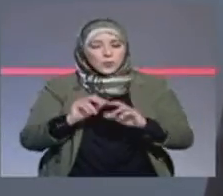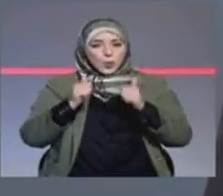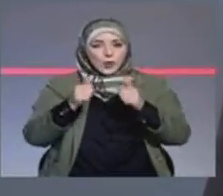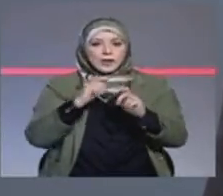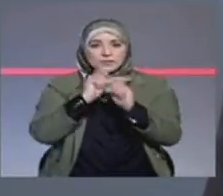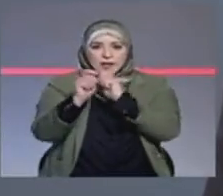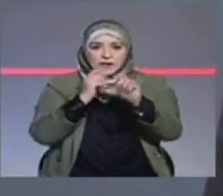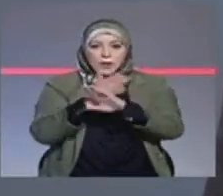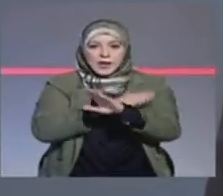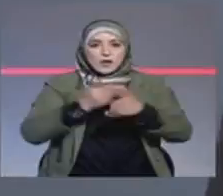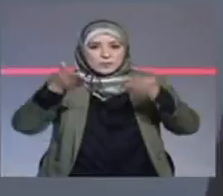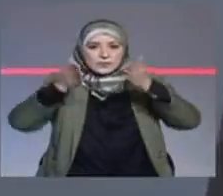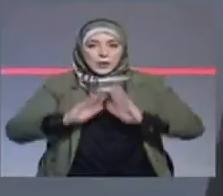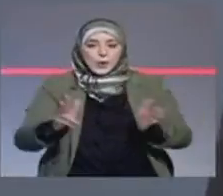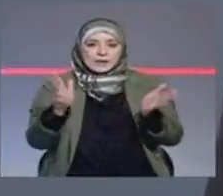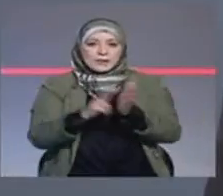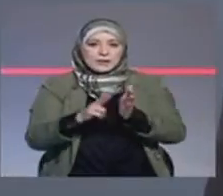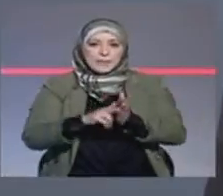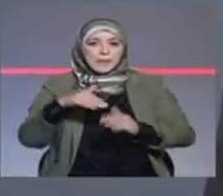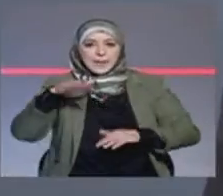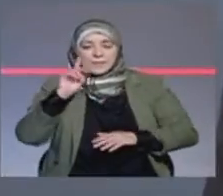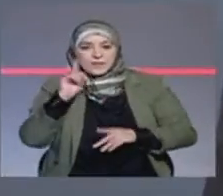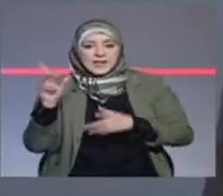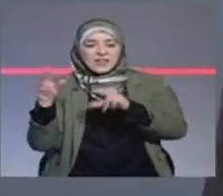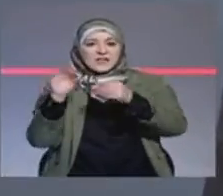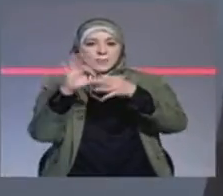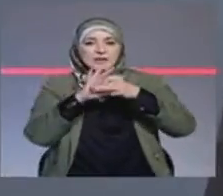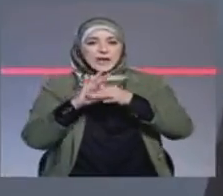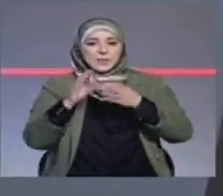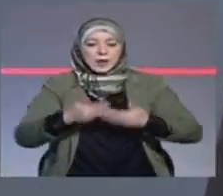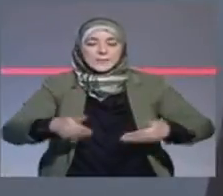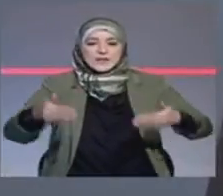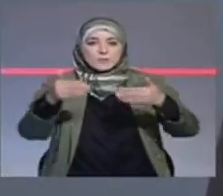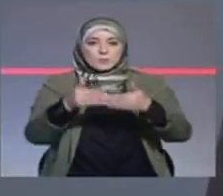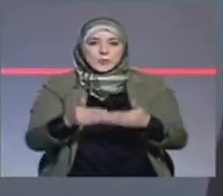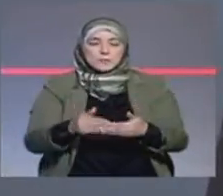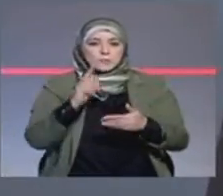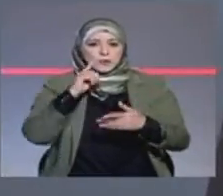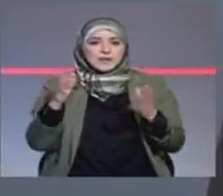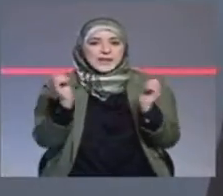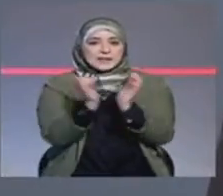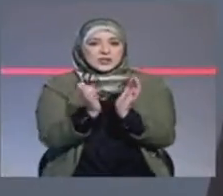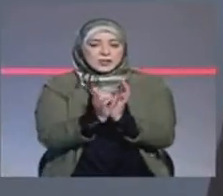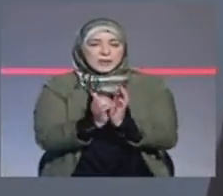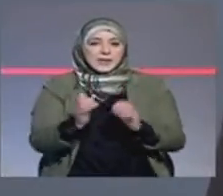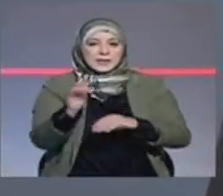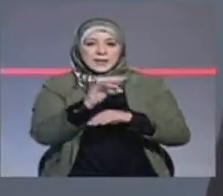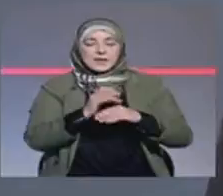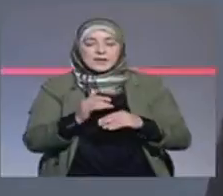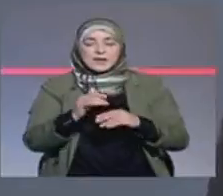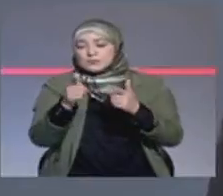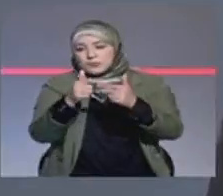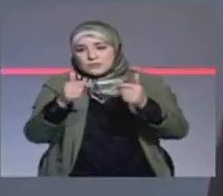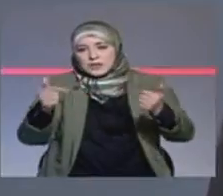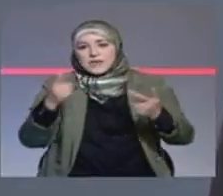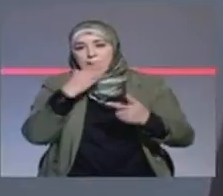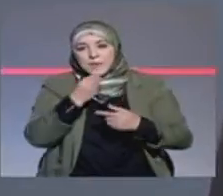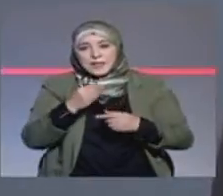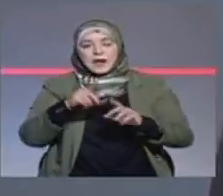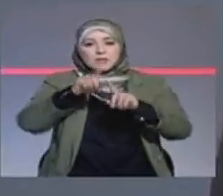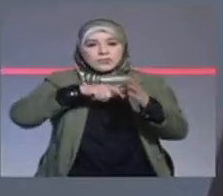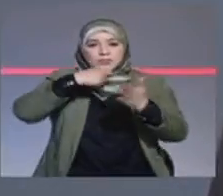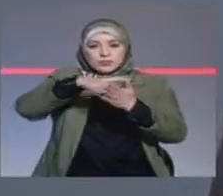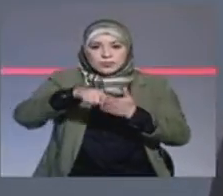التفاوض. وكذلك فيما يتعلق ببعض الأوضاع الاجتماعية الأخرى كما الأجر